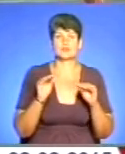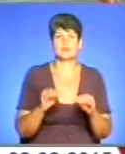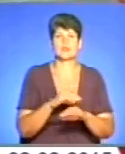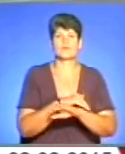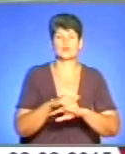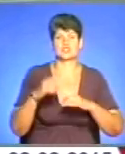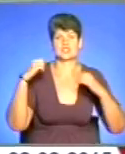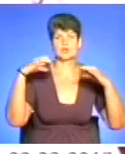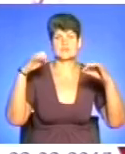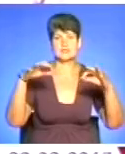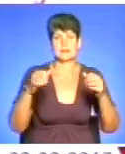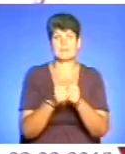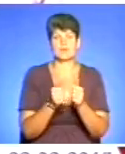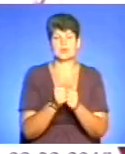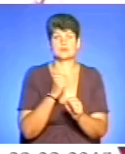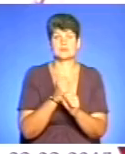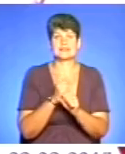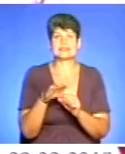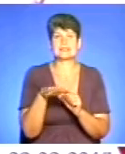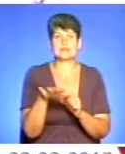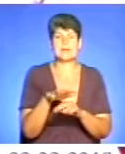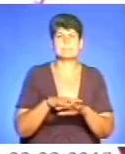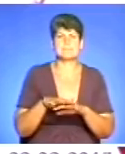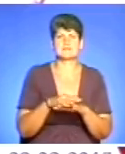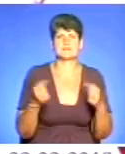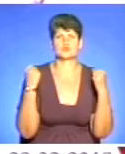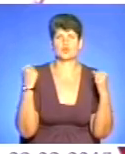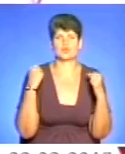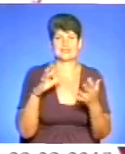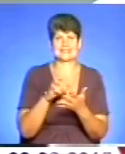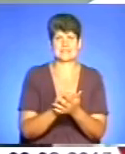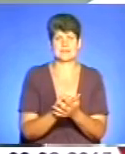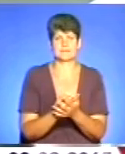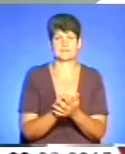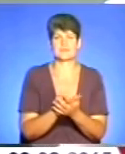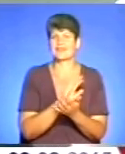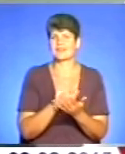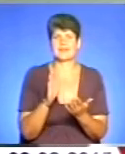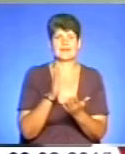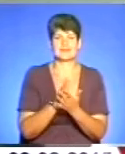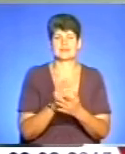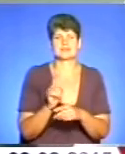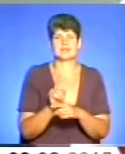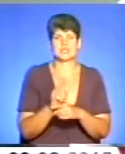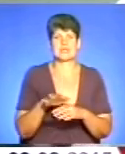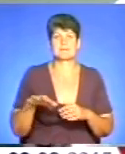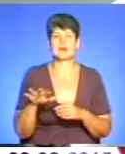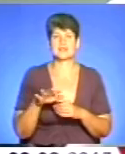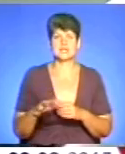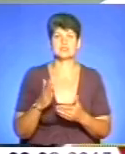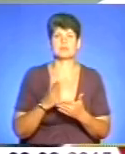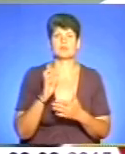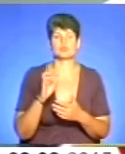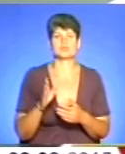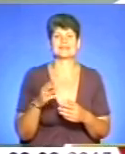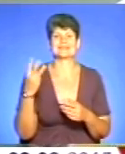вуличне освітлення. Поряд облаштували територію для масових фізкультурних занять. Не є стандартний майданчик. Стандартний майданчик мав би бути